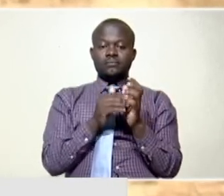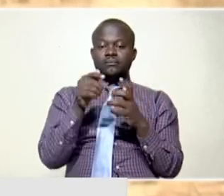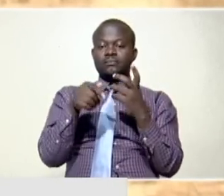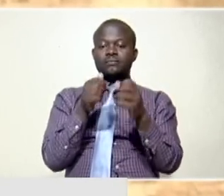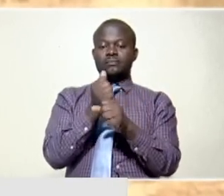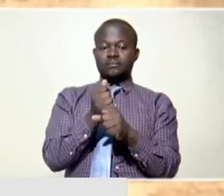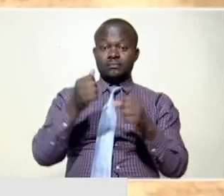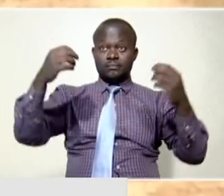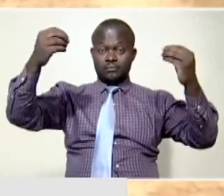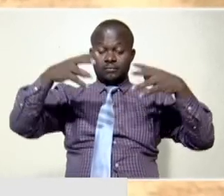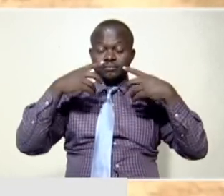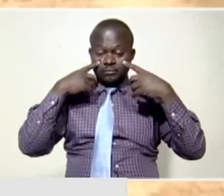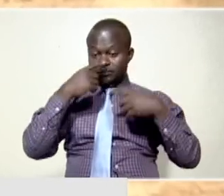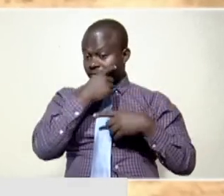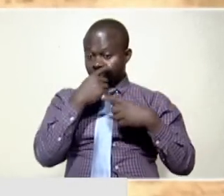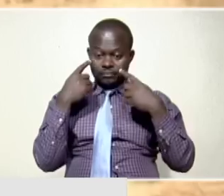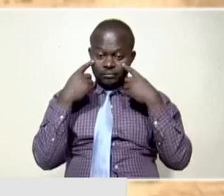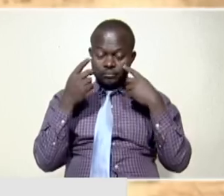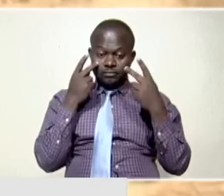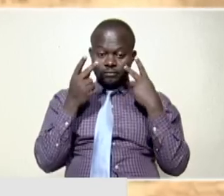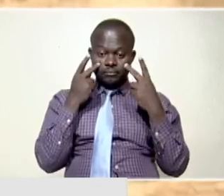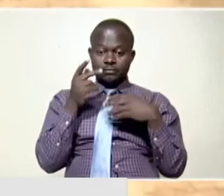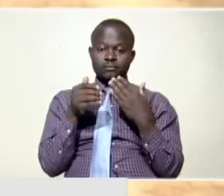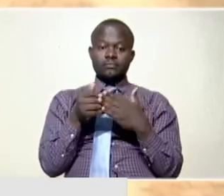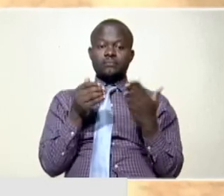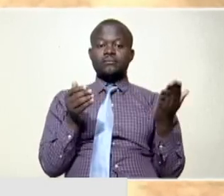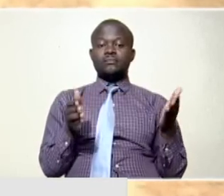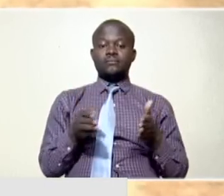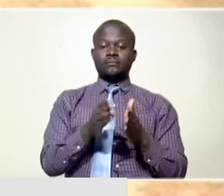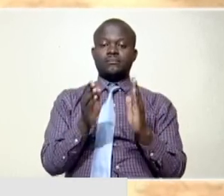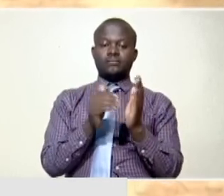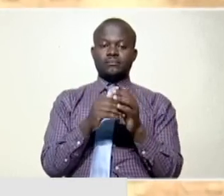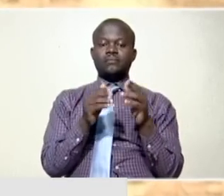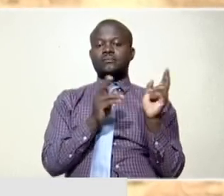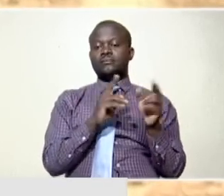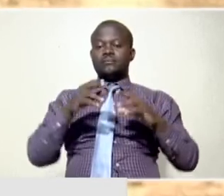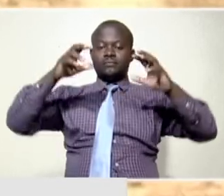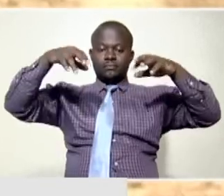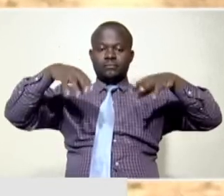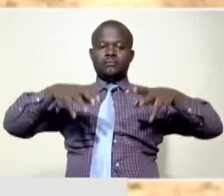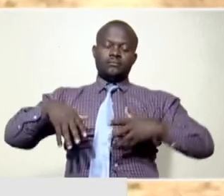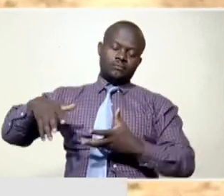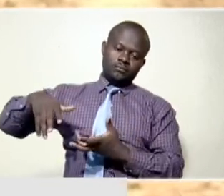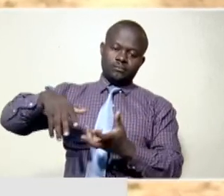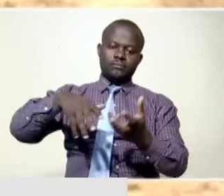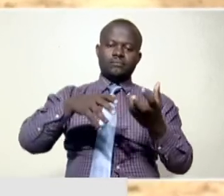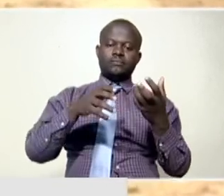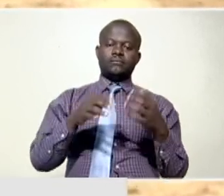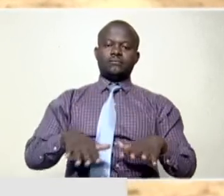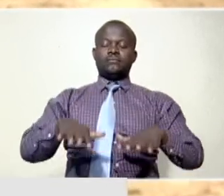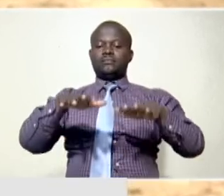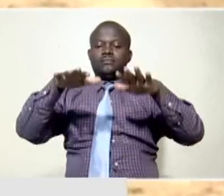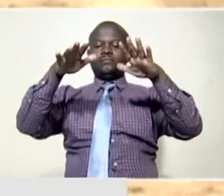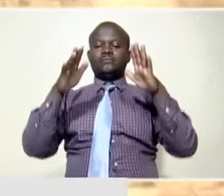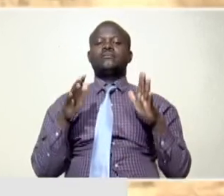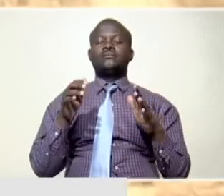ibyo biboneka. Ugasanga umuhanda n'ubundi imvura yagwa n'ubundi ikamena mu muhanda. Imvura yagwa